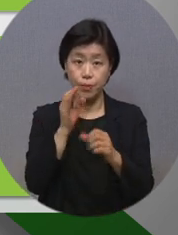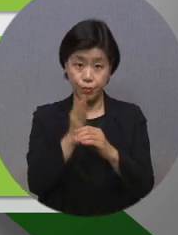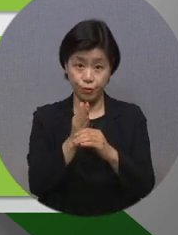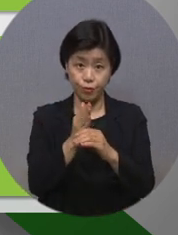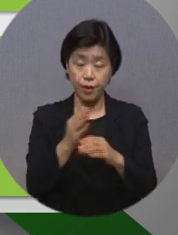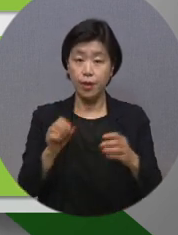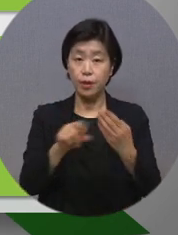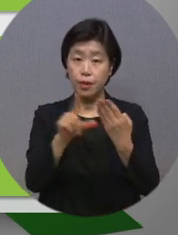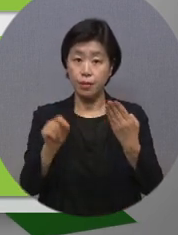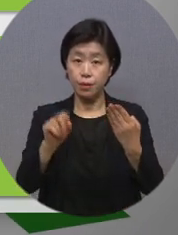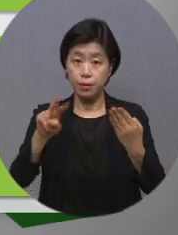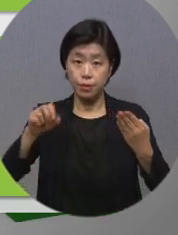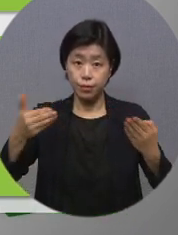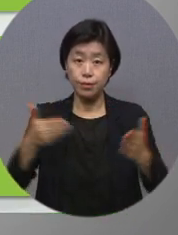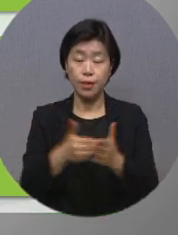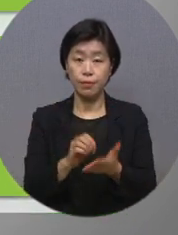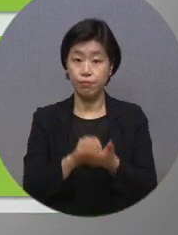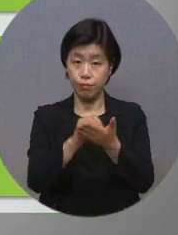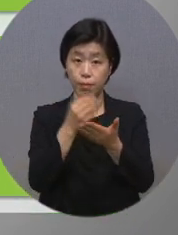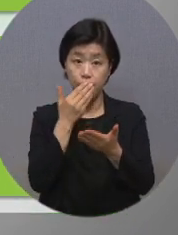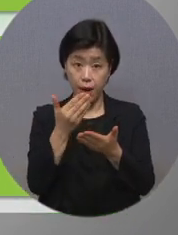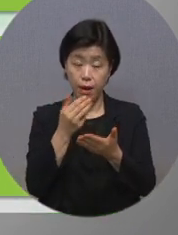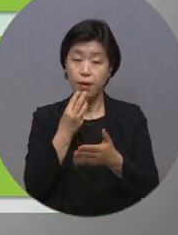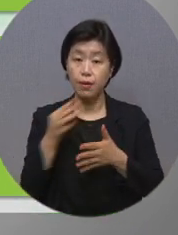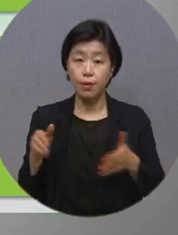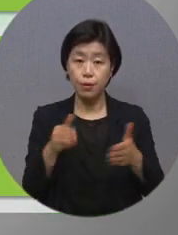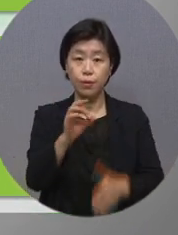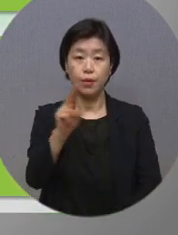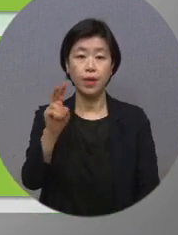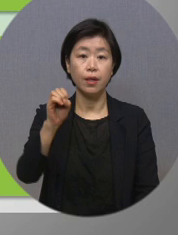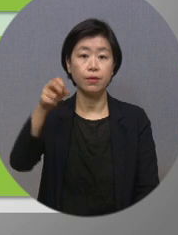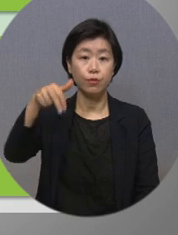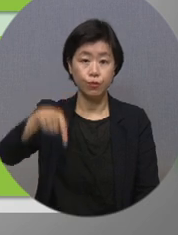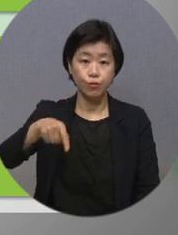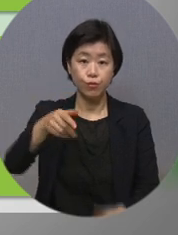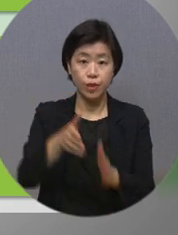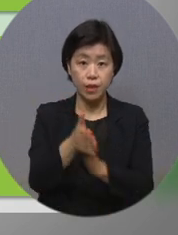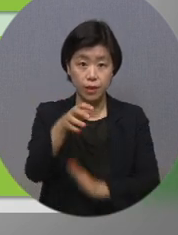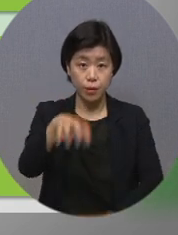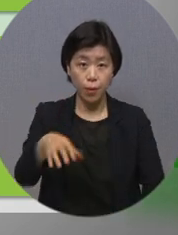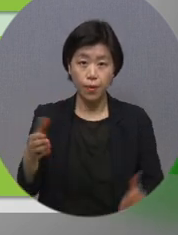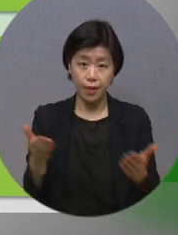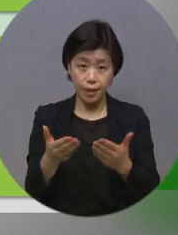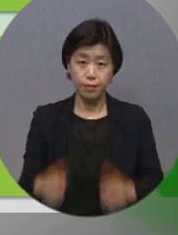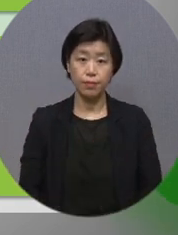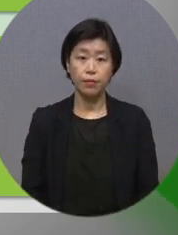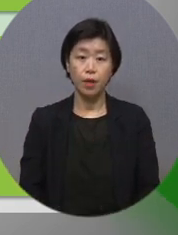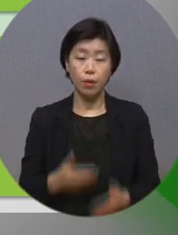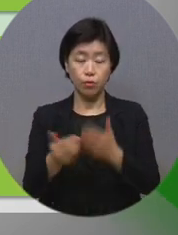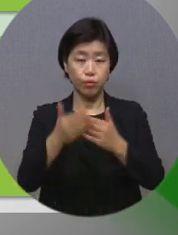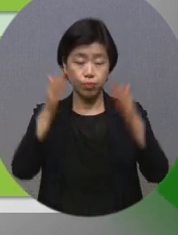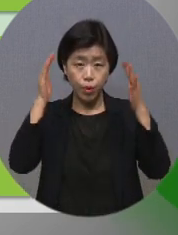근무지는 경기 양주시입니다. 경력과 학력은 무관하며 계약직을 채용합니다.